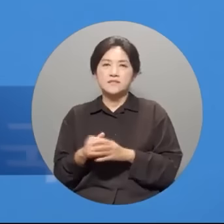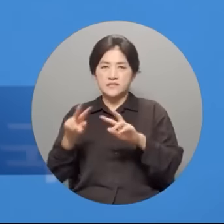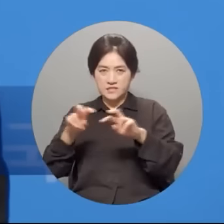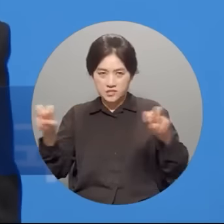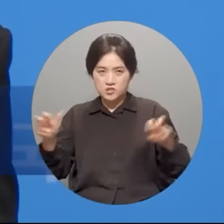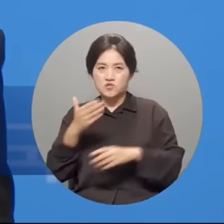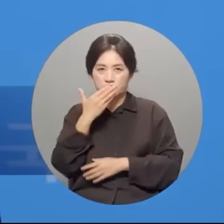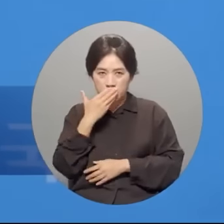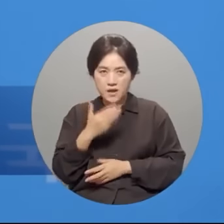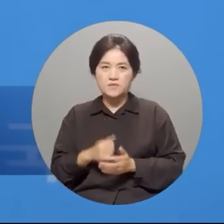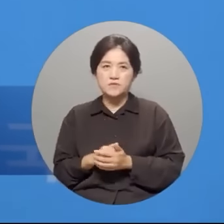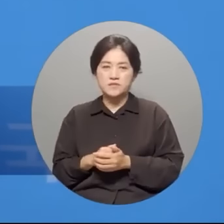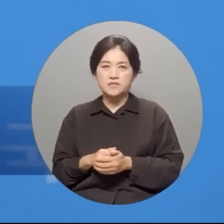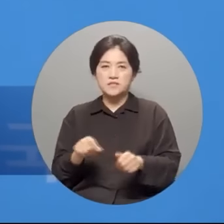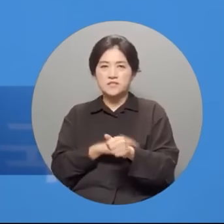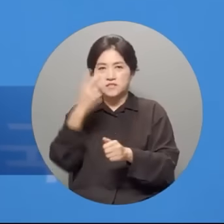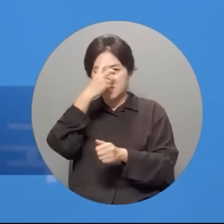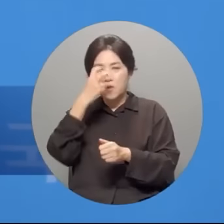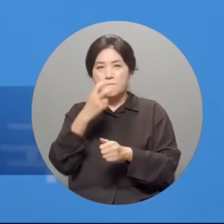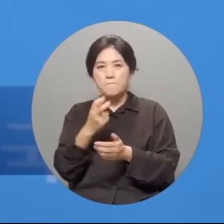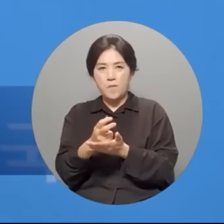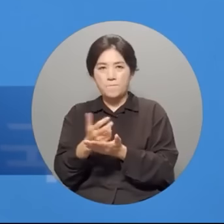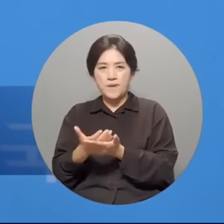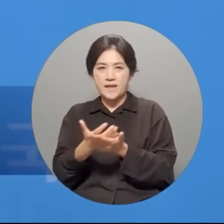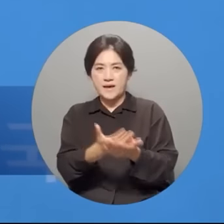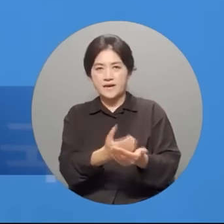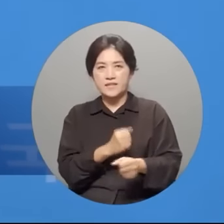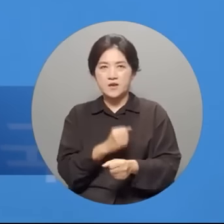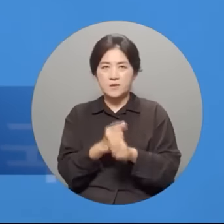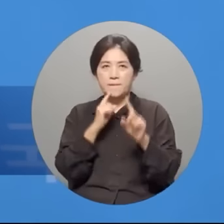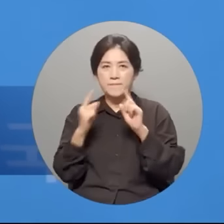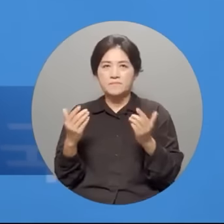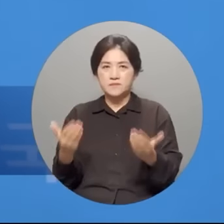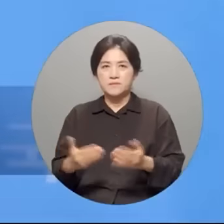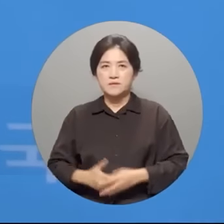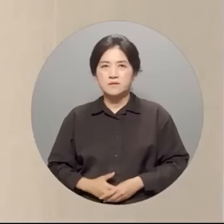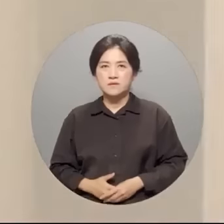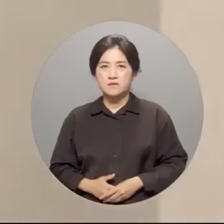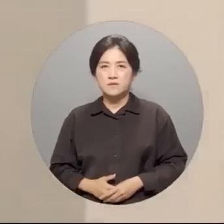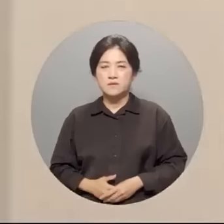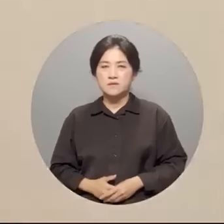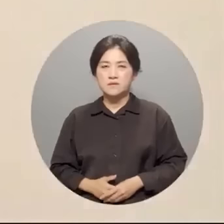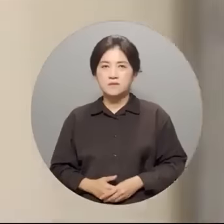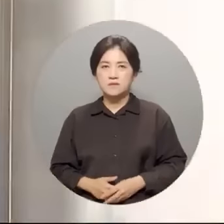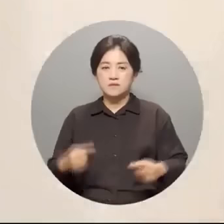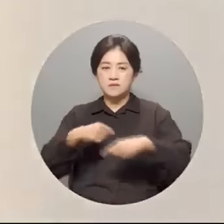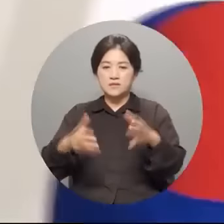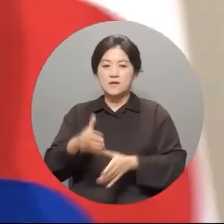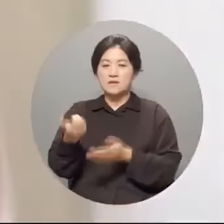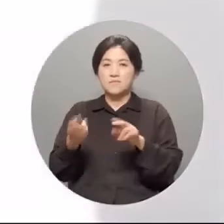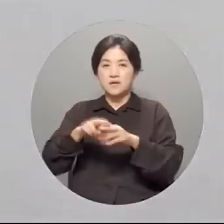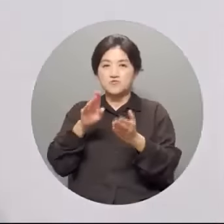그렇게 진실 규명을 할 수 있는 특검을 발의하겠다는 말씀을 드립니다. 그게 제 생각. 당대표가 되고